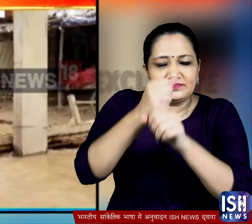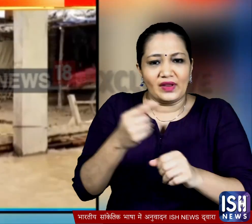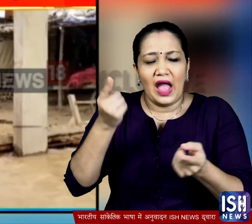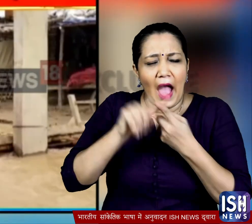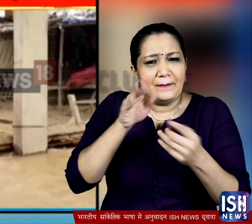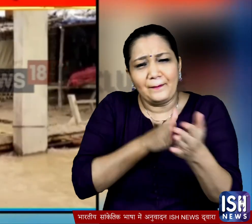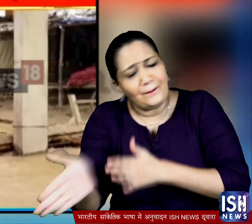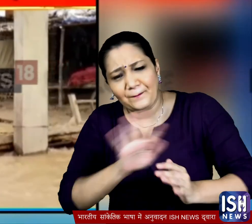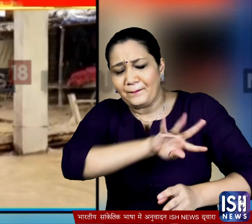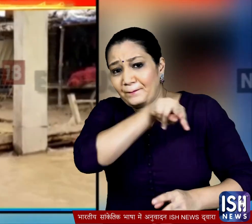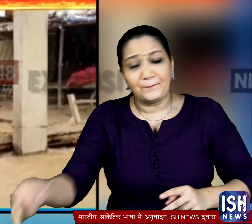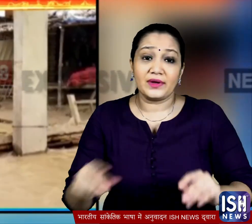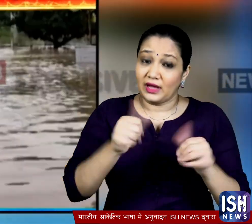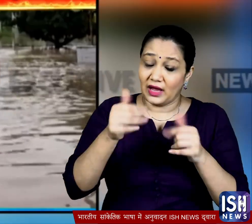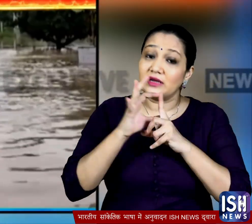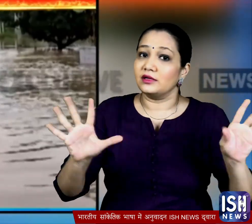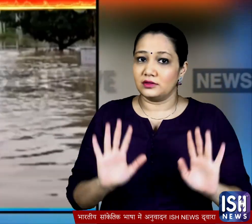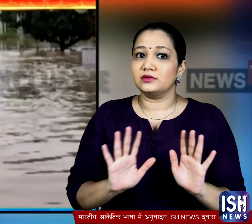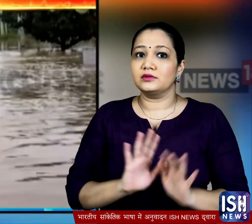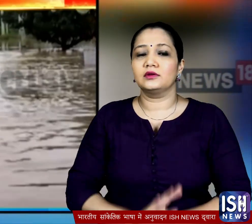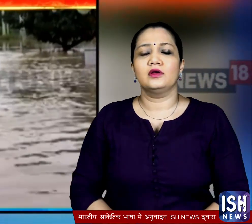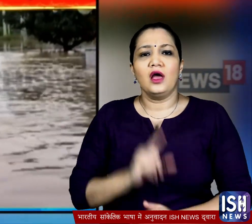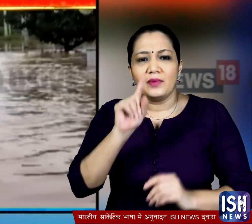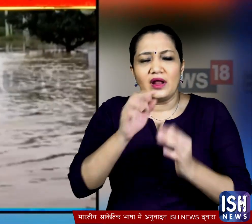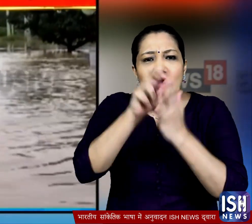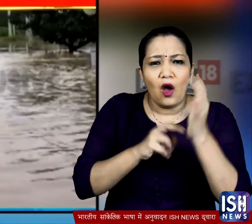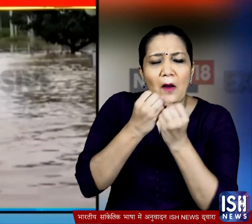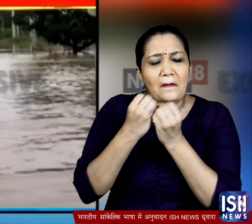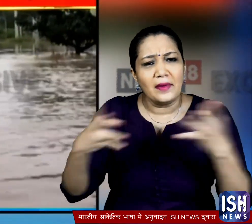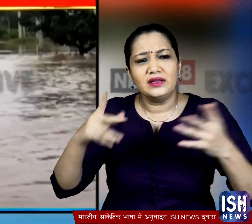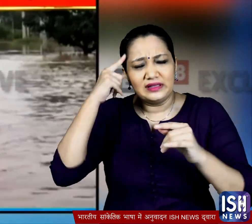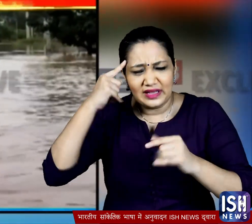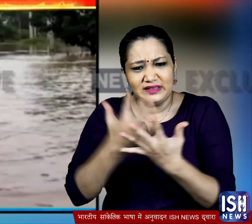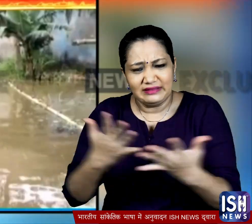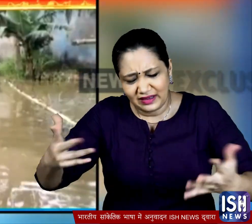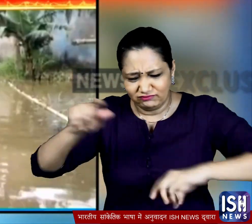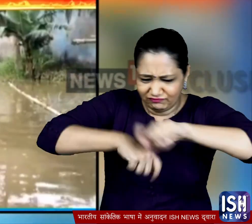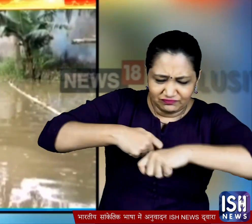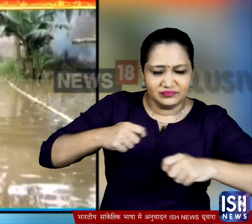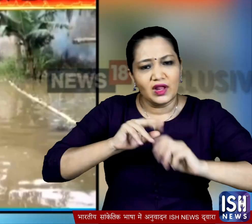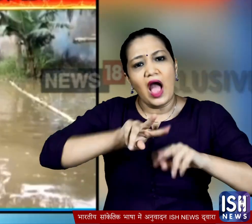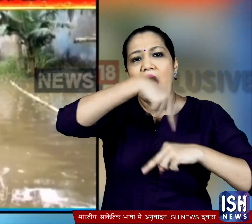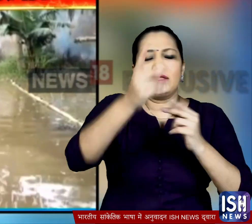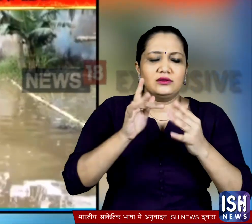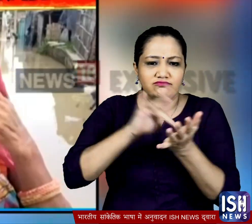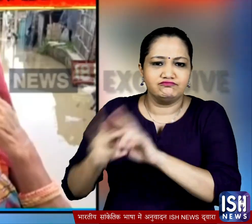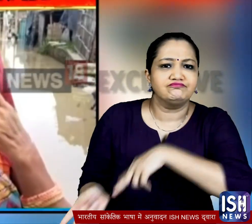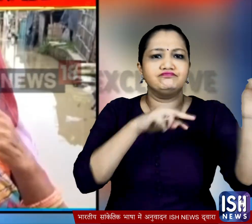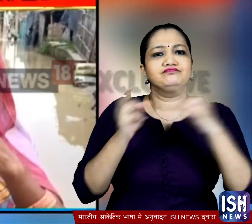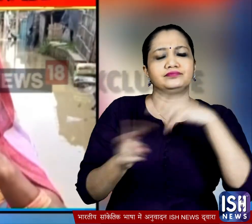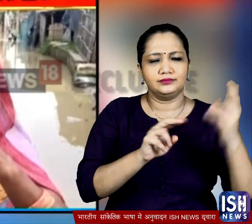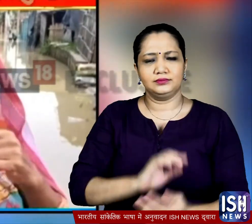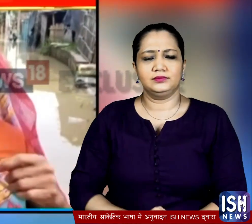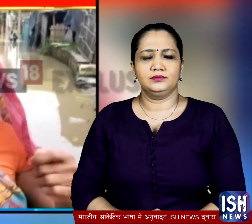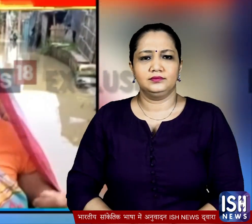सा पांव फिसलते ही कोई बड़ा हादसा भी हो सकता है। इसीलिए कई गांवों में लोगों ने सामान बांधकर ऊंची जगहों पर पहुंचना शुरू कर दिया। 3